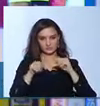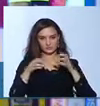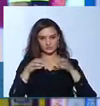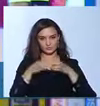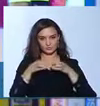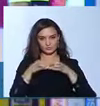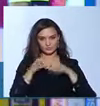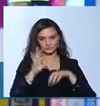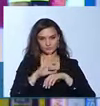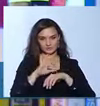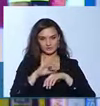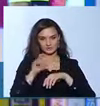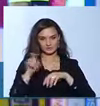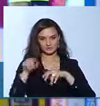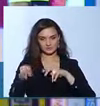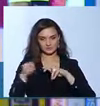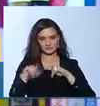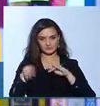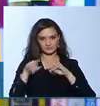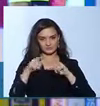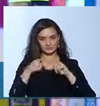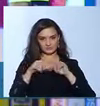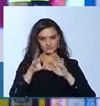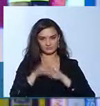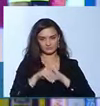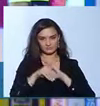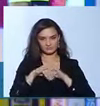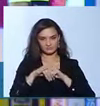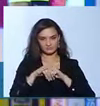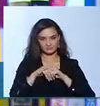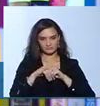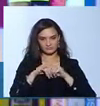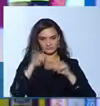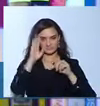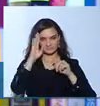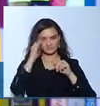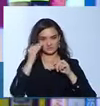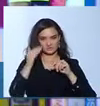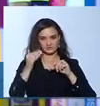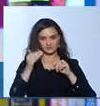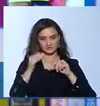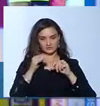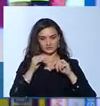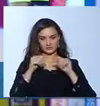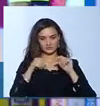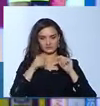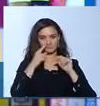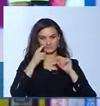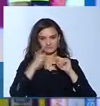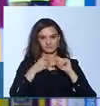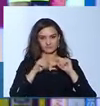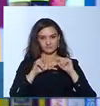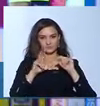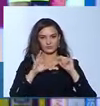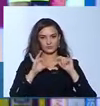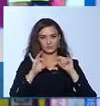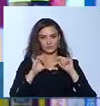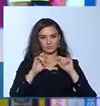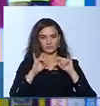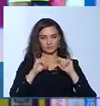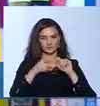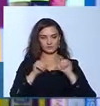ჯგუფის პაციენტებში წამყვანი როლი ენიჭება ანდროგენებს, ანუ მამაკაცის სასქესო ჰორმონს. ეს პათოლოგია გვხვდება როგორც